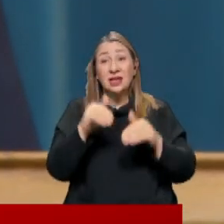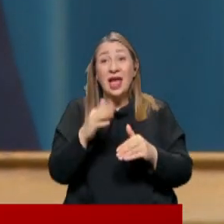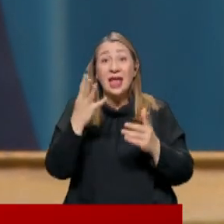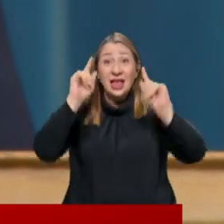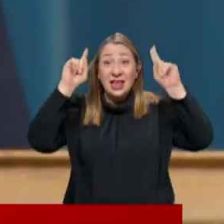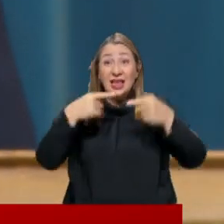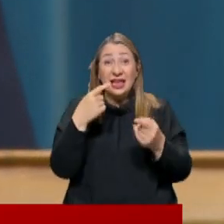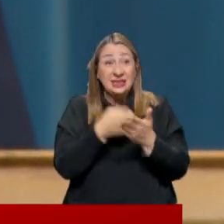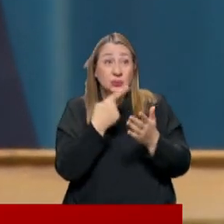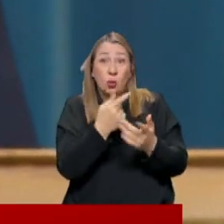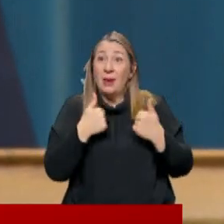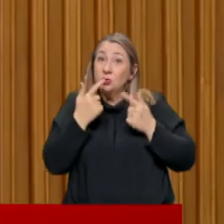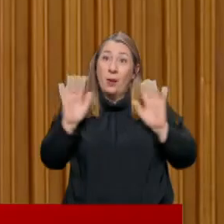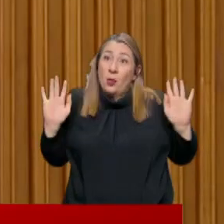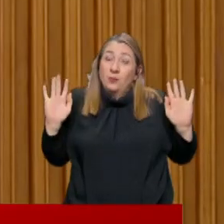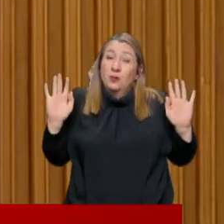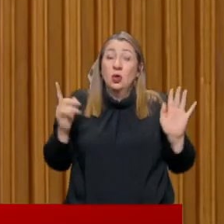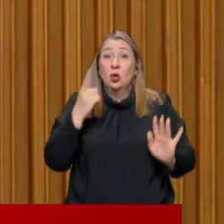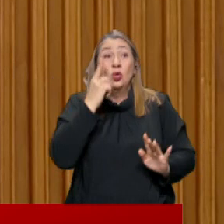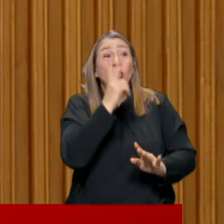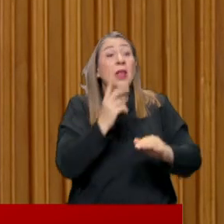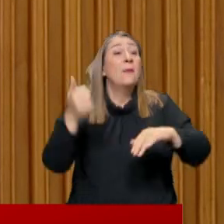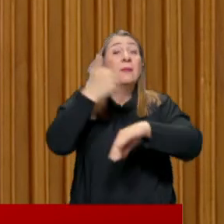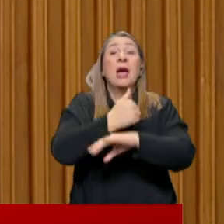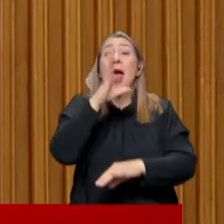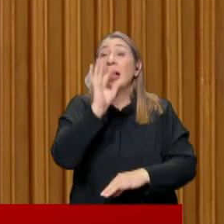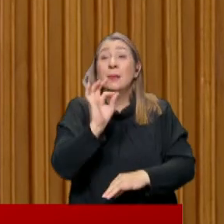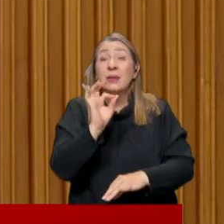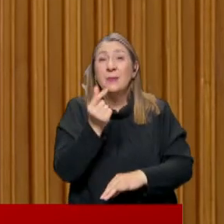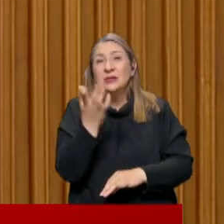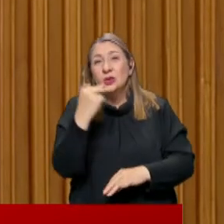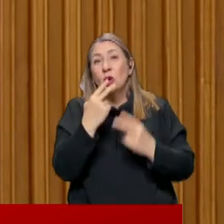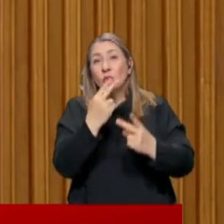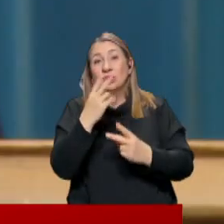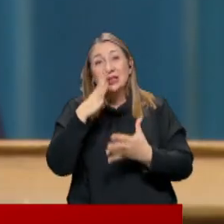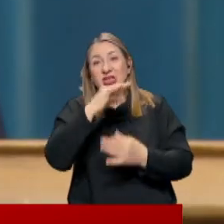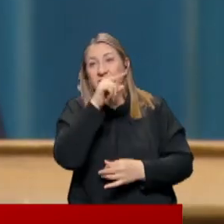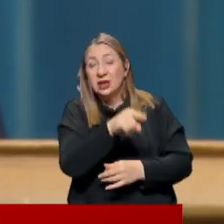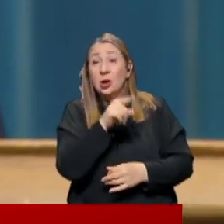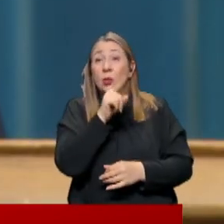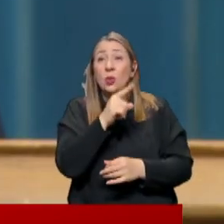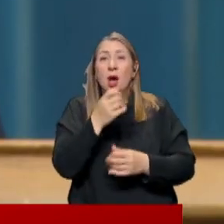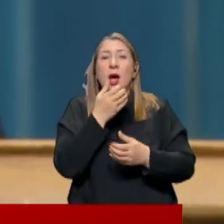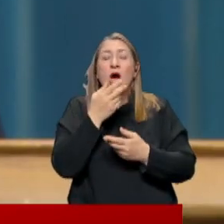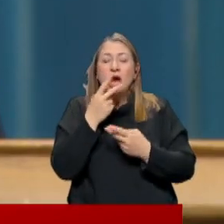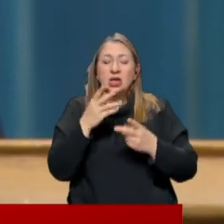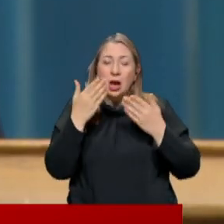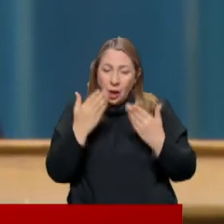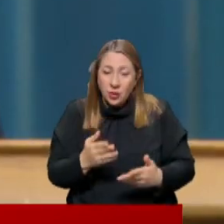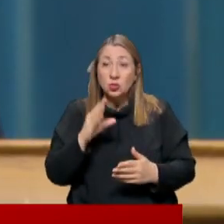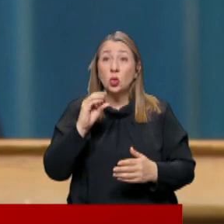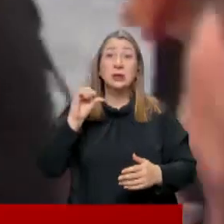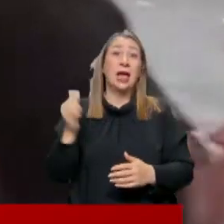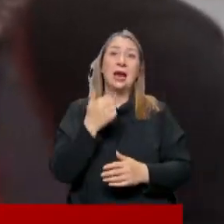getirdi en yetkili isim söylüyor Ben söylemiyorum hükümetin tepesindeki Kim az önce konuşan zat bu itiraf song çok